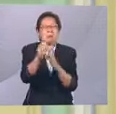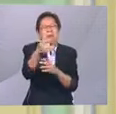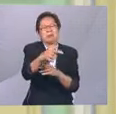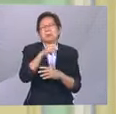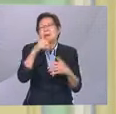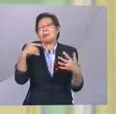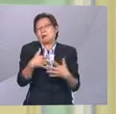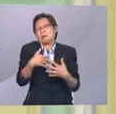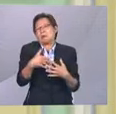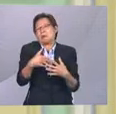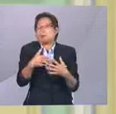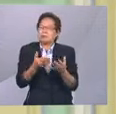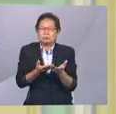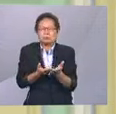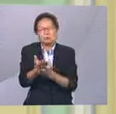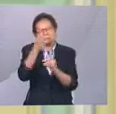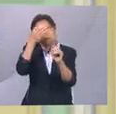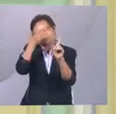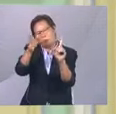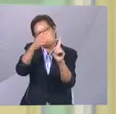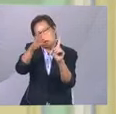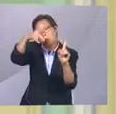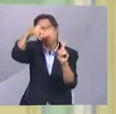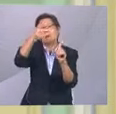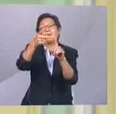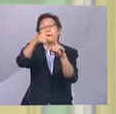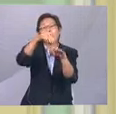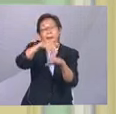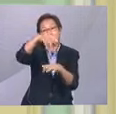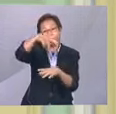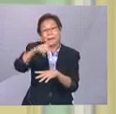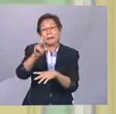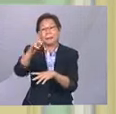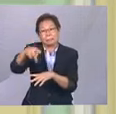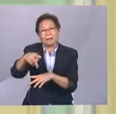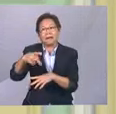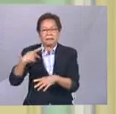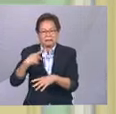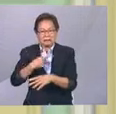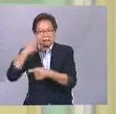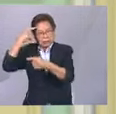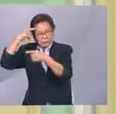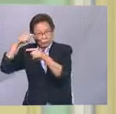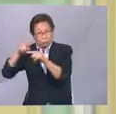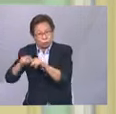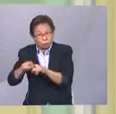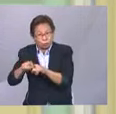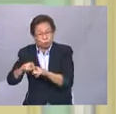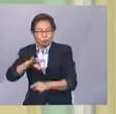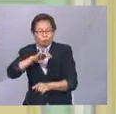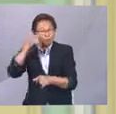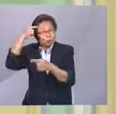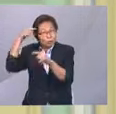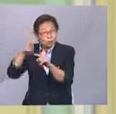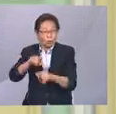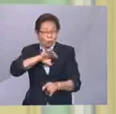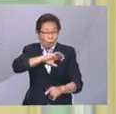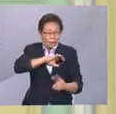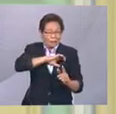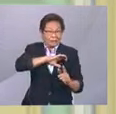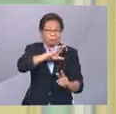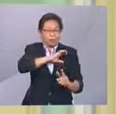kepada pipi ini oleh itu kita telah bersetuju bahwa pihak polis mulai besok